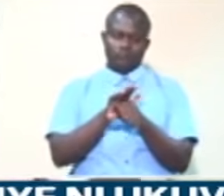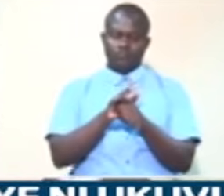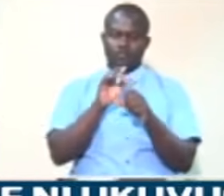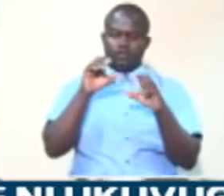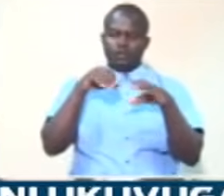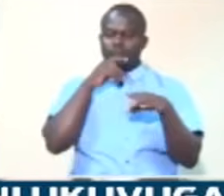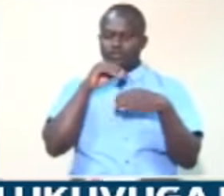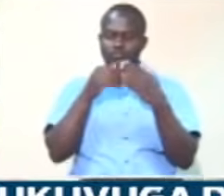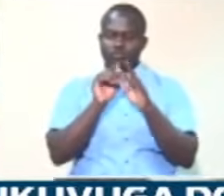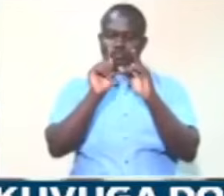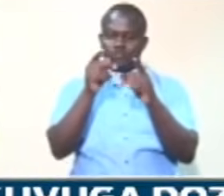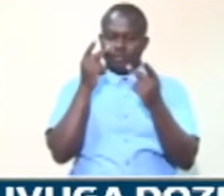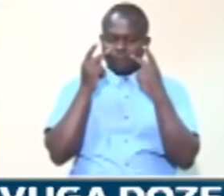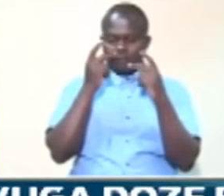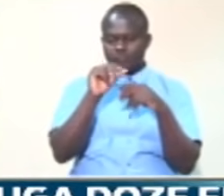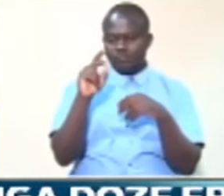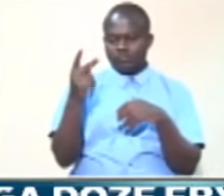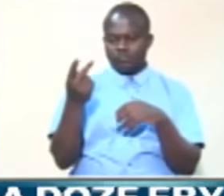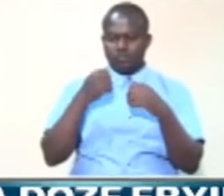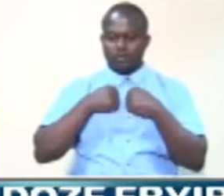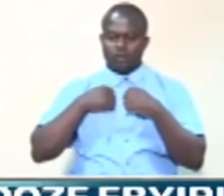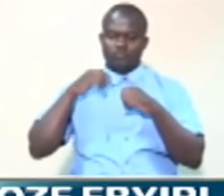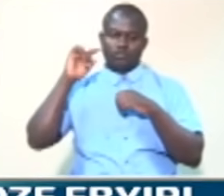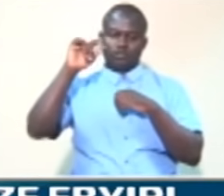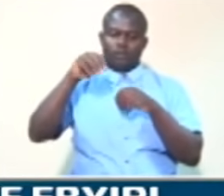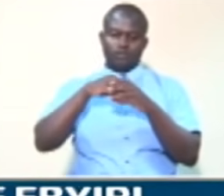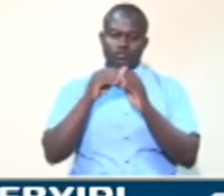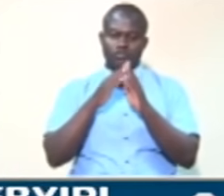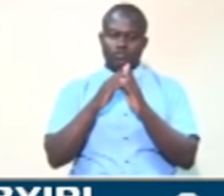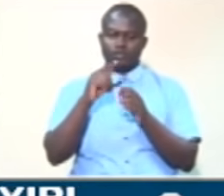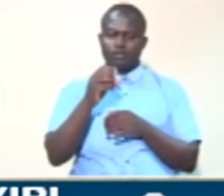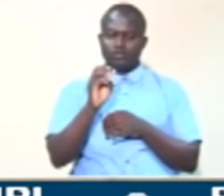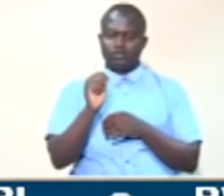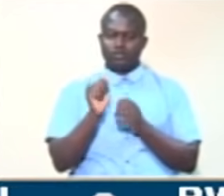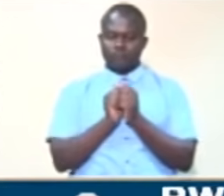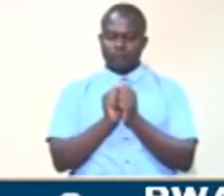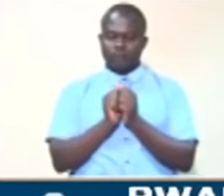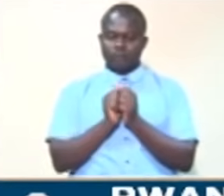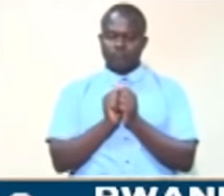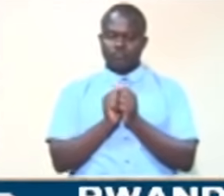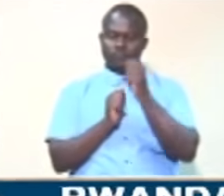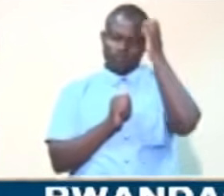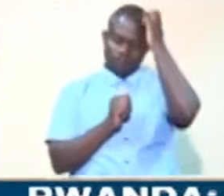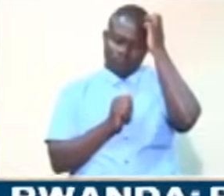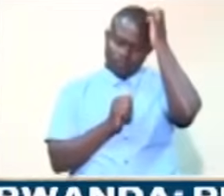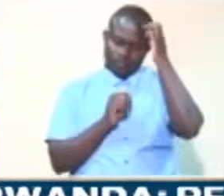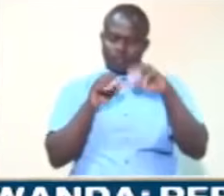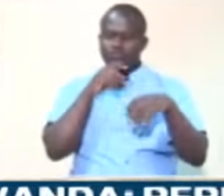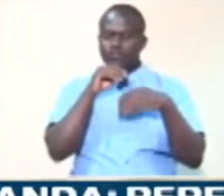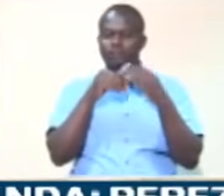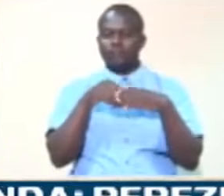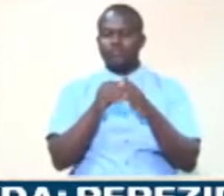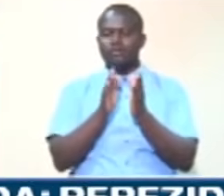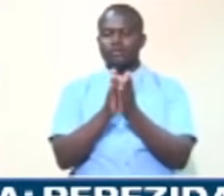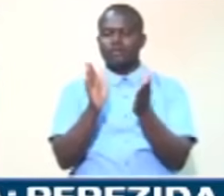Banyekongo bagiye kubona izindi ngendo ebyiri za Rwandeya mu mijyi ya Goma na Rubumbashi. Abakongomani muri rusange